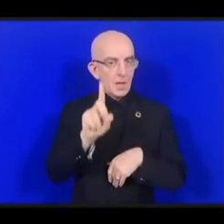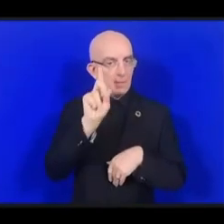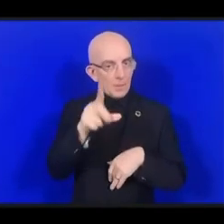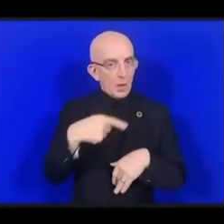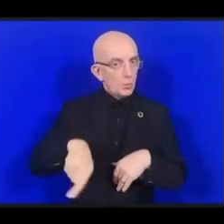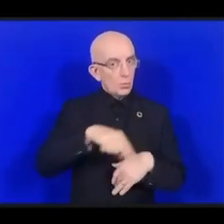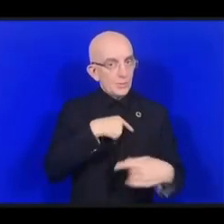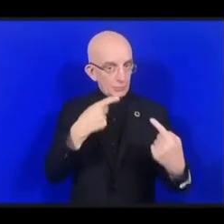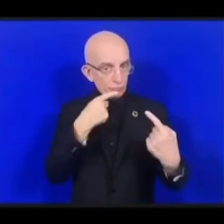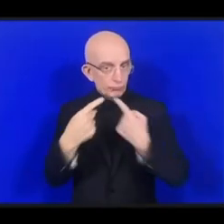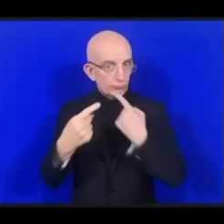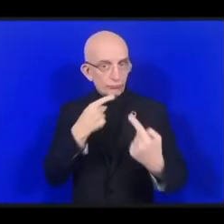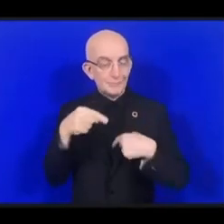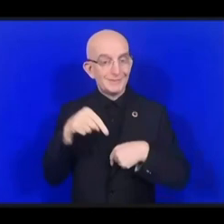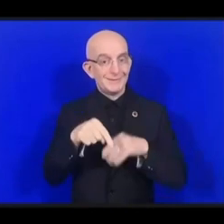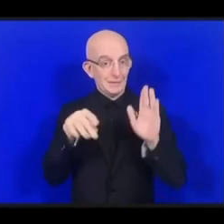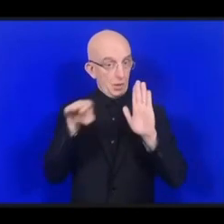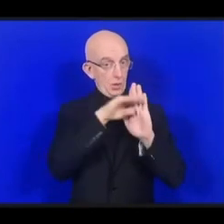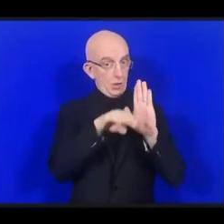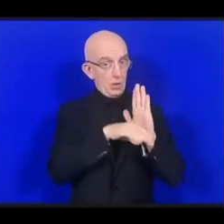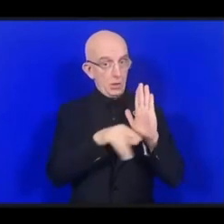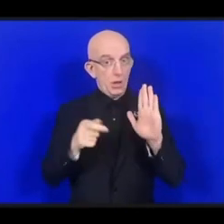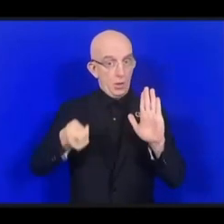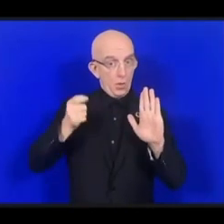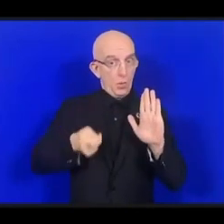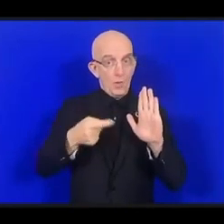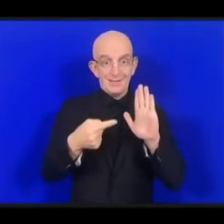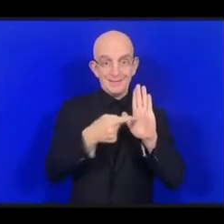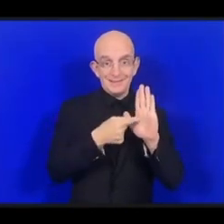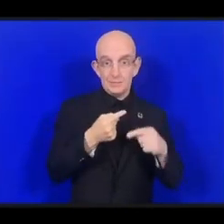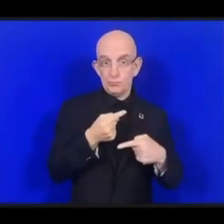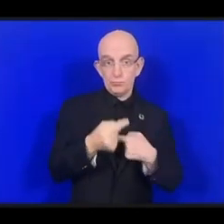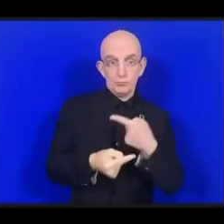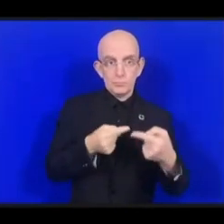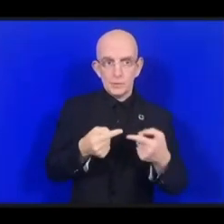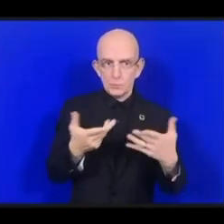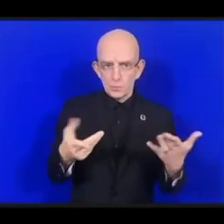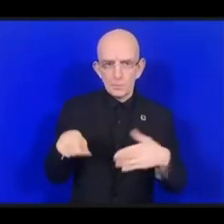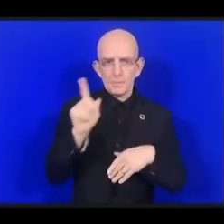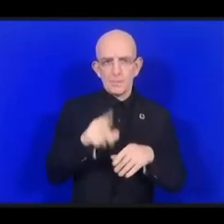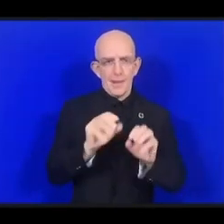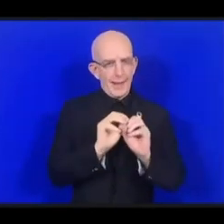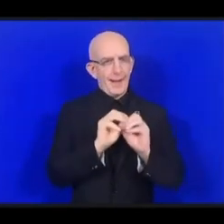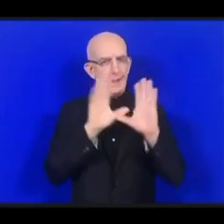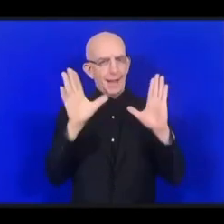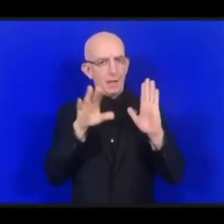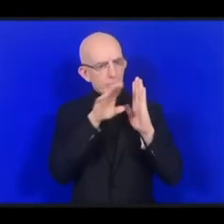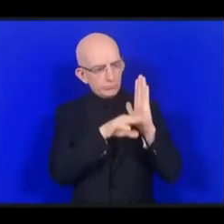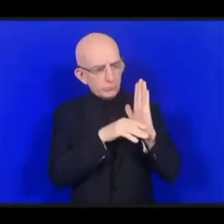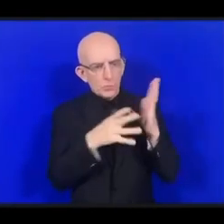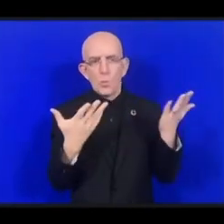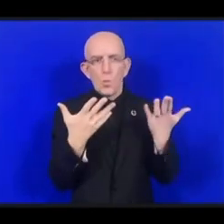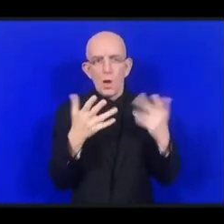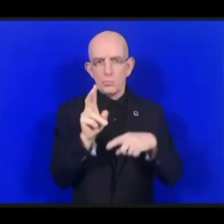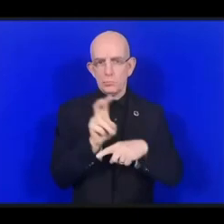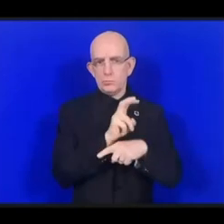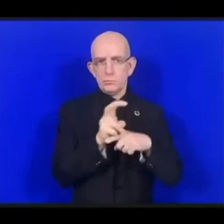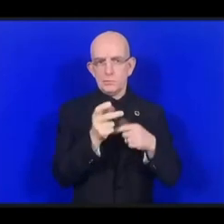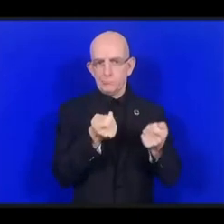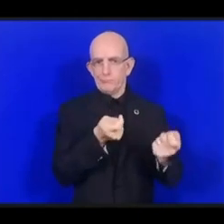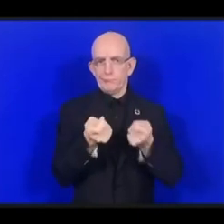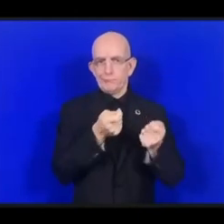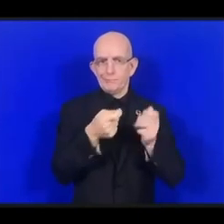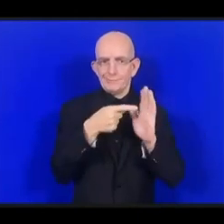明確化するべきだそしてまそのような規制から誰が恩恵を受けるのかということを考える必要があるとそれはすなわち国民であるということ